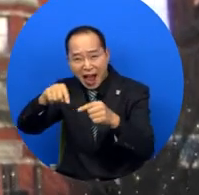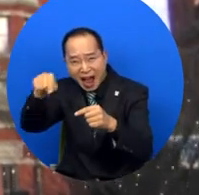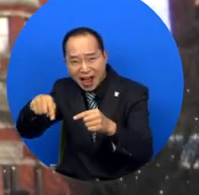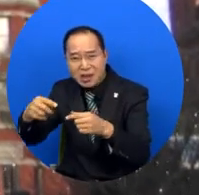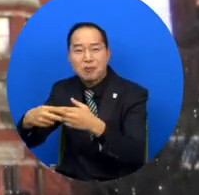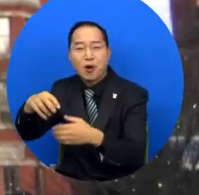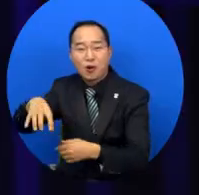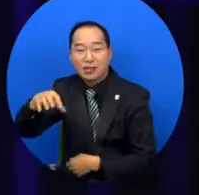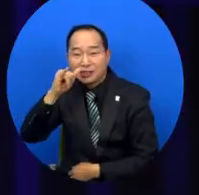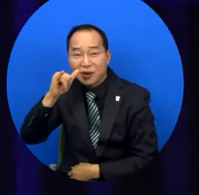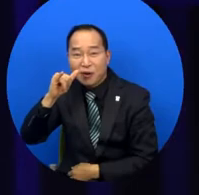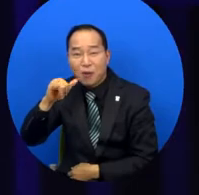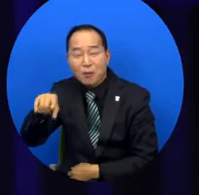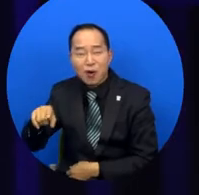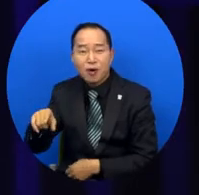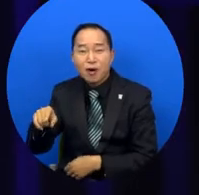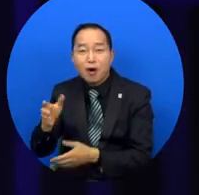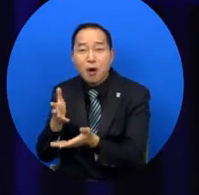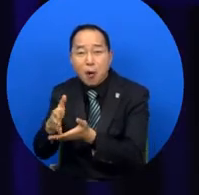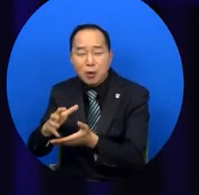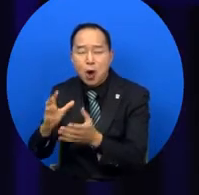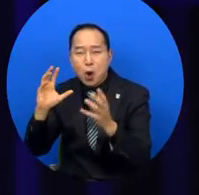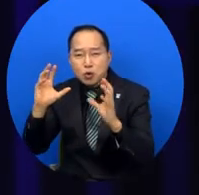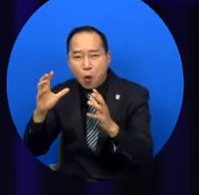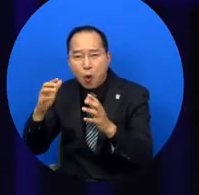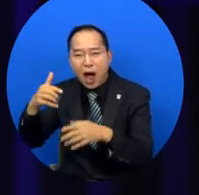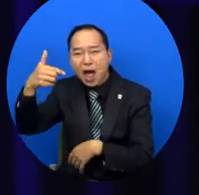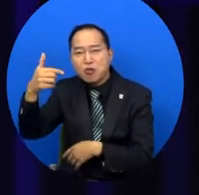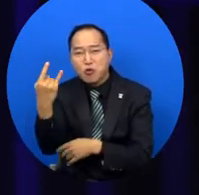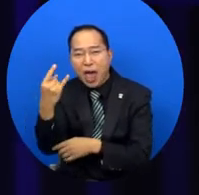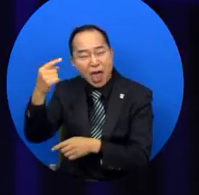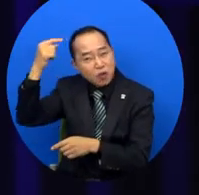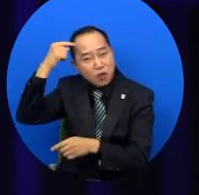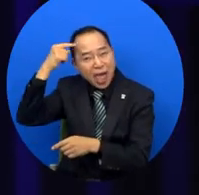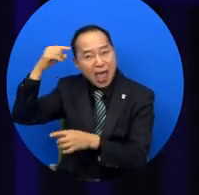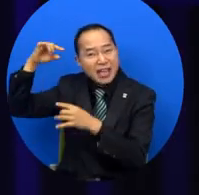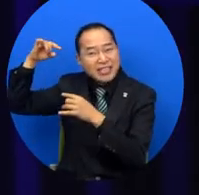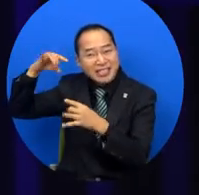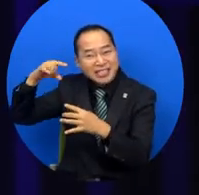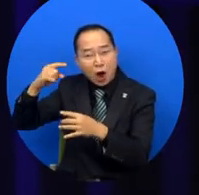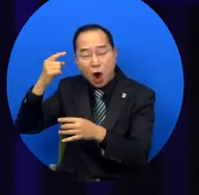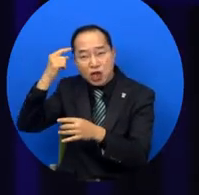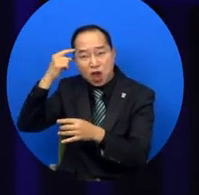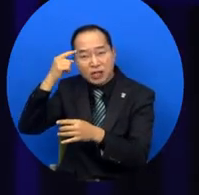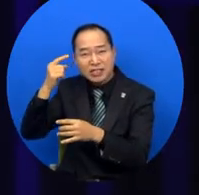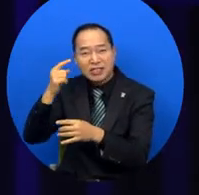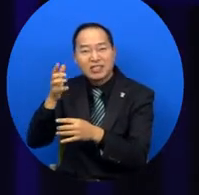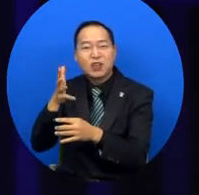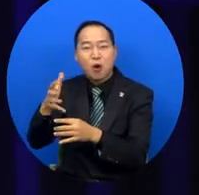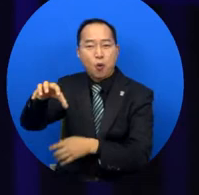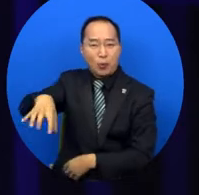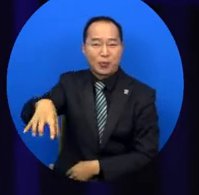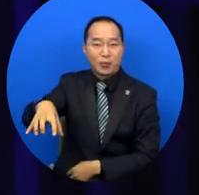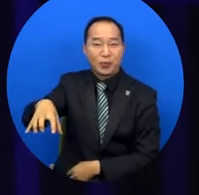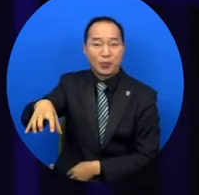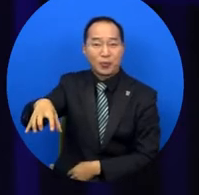캠퍼스에 있어요. 거기가 어디냐면은 소아, 뇌신경,